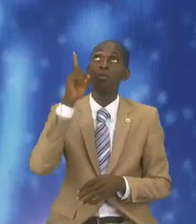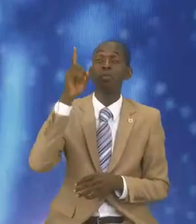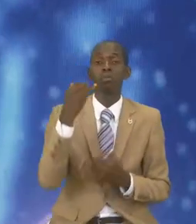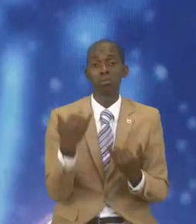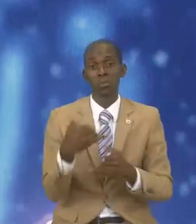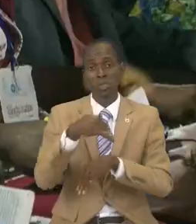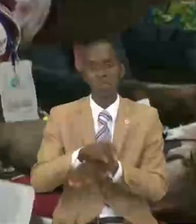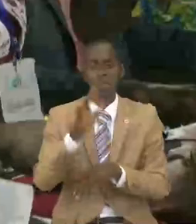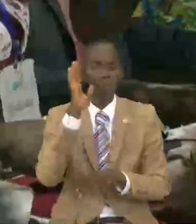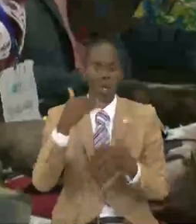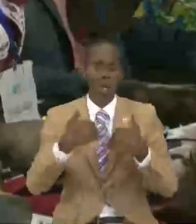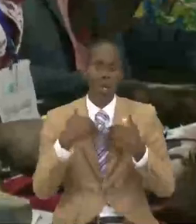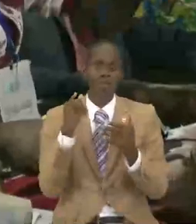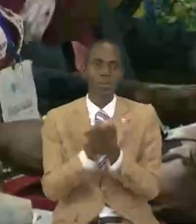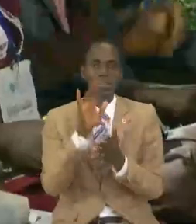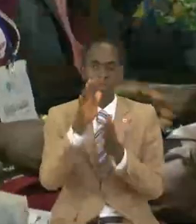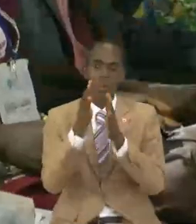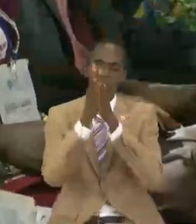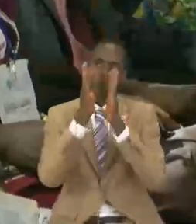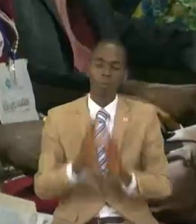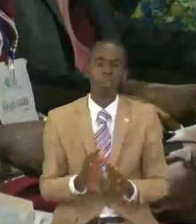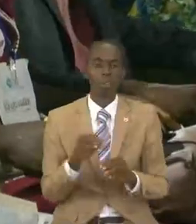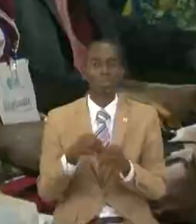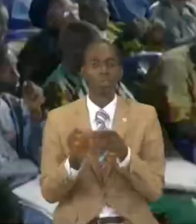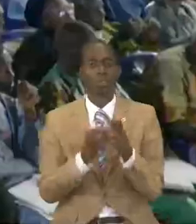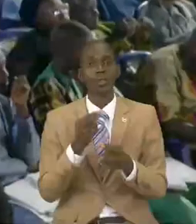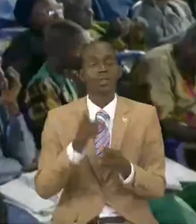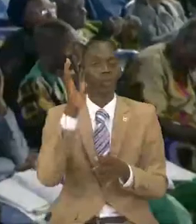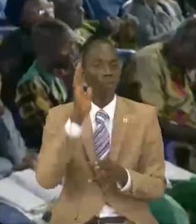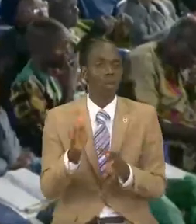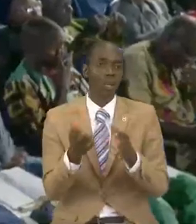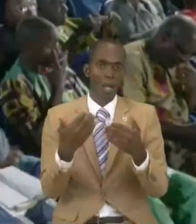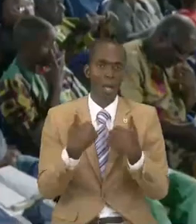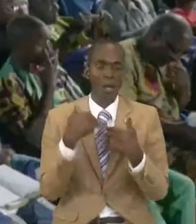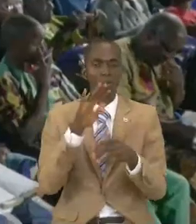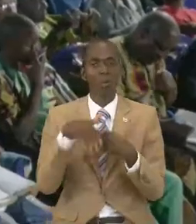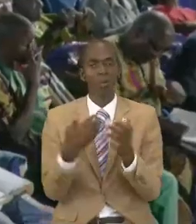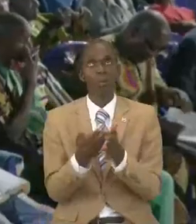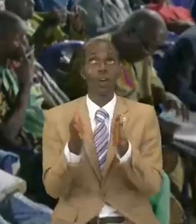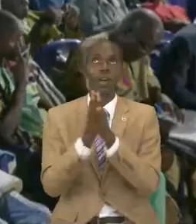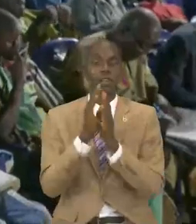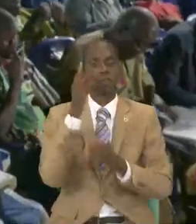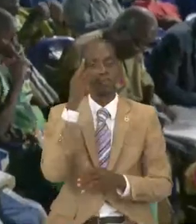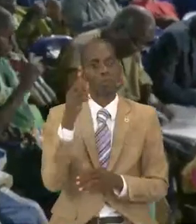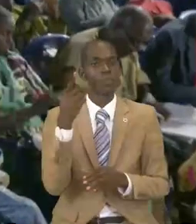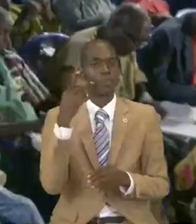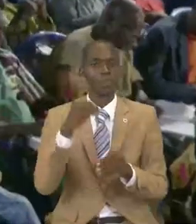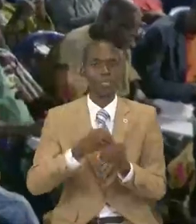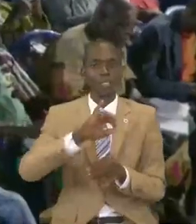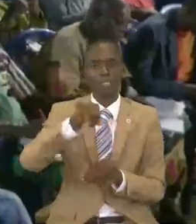tu auras ce que tu demanderas. Je dis, tu auras ce que tu vas demander. Jean,